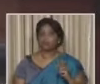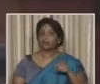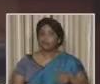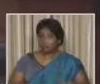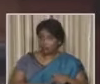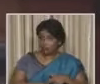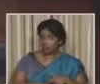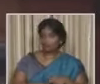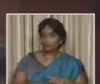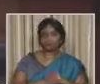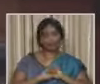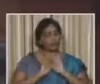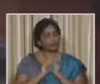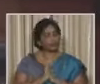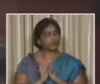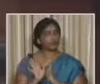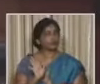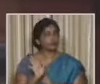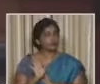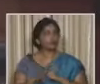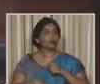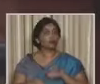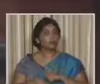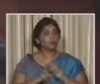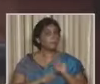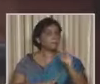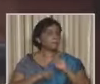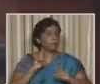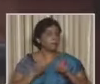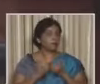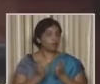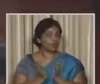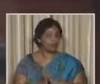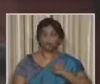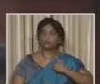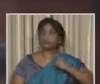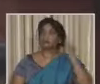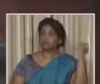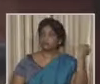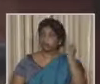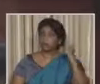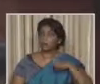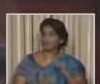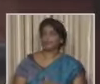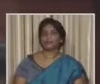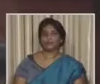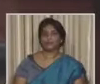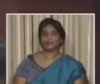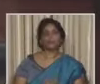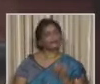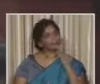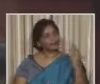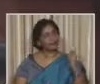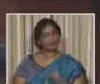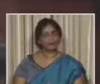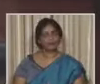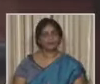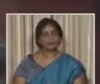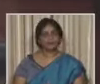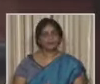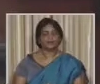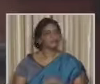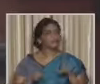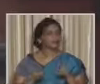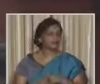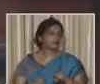2020, 2021, 2022, 2023 எல்லா சந்தர்ப்பங்களிலும் நான் இந்த பாராளுமன்றத்தில் 2 பிரதான வாதங்களைத்தான் முன்வைத்திருக்கின்றேன். எனவே கௌரவ உறுப்பினரே,